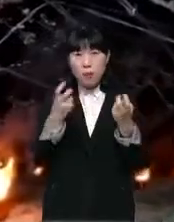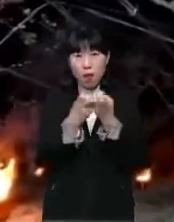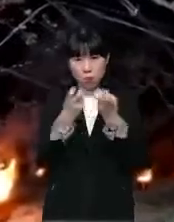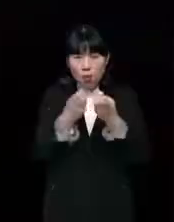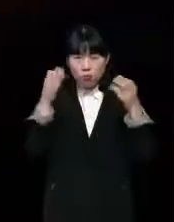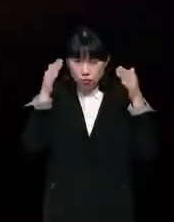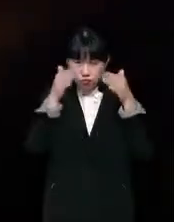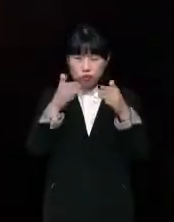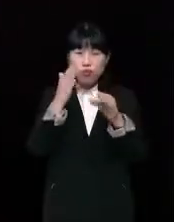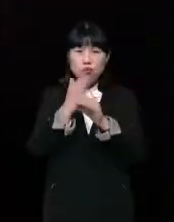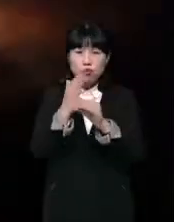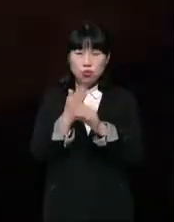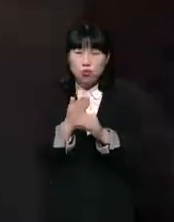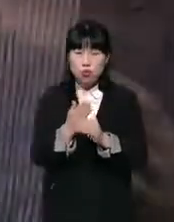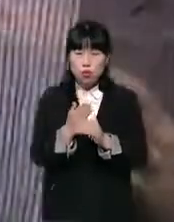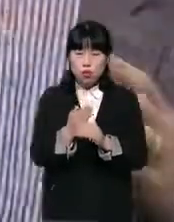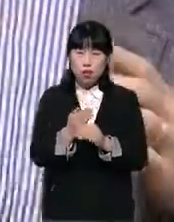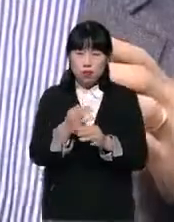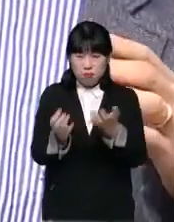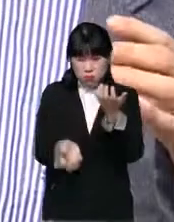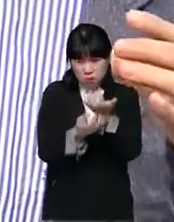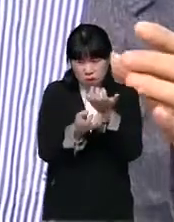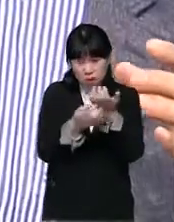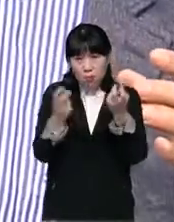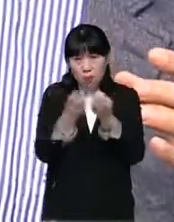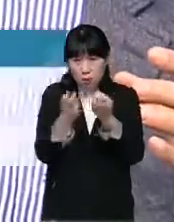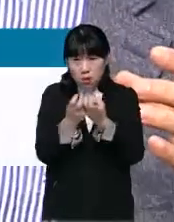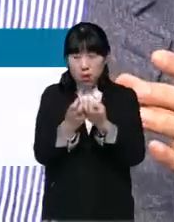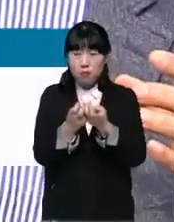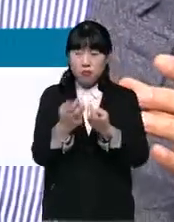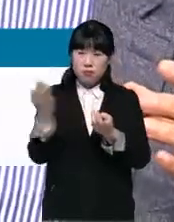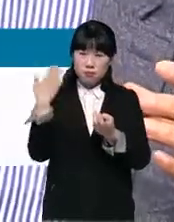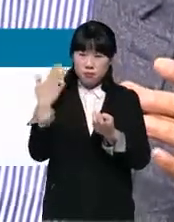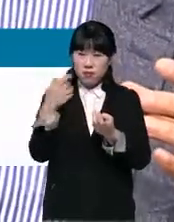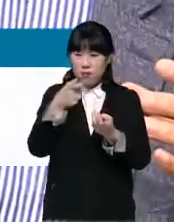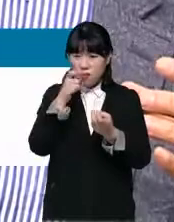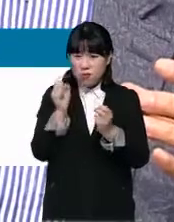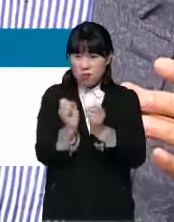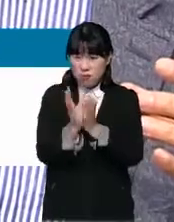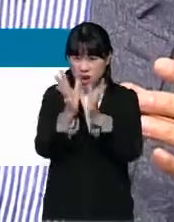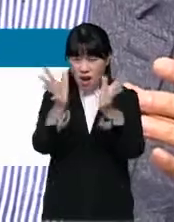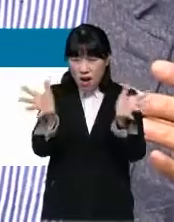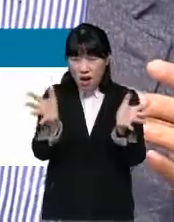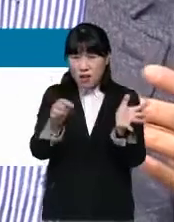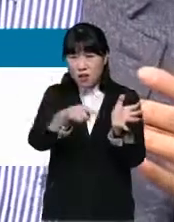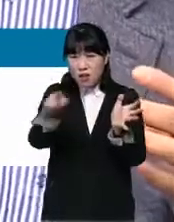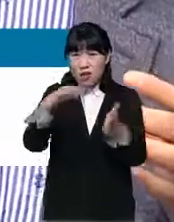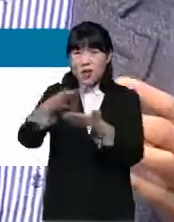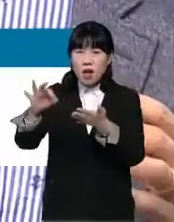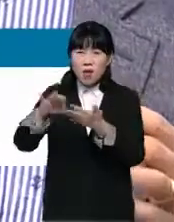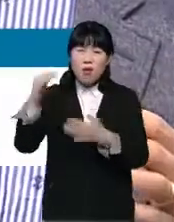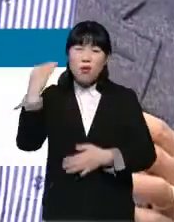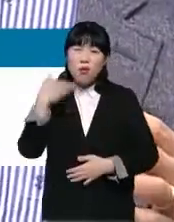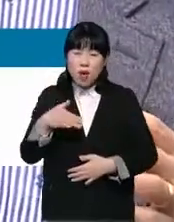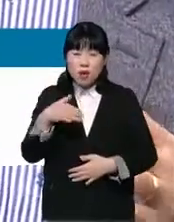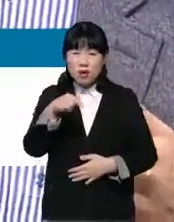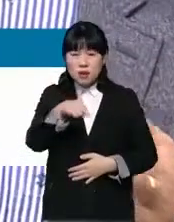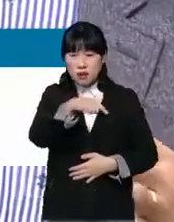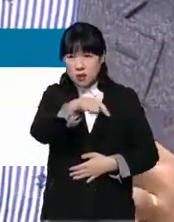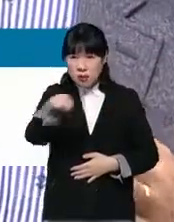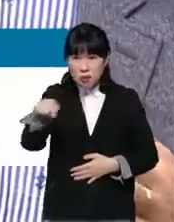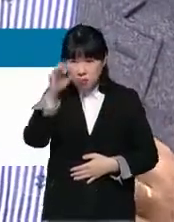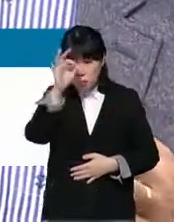있습니다 면소 법은 그 기존의 스프링쿨러 라든가 방산 팸 같은 것들을 쓸 수 없는 그런 놈과 같은 경우는